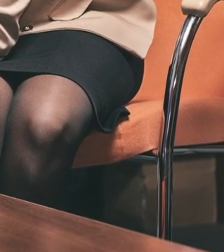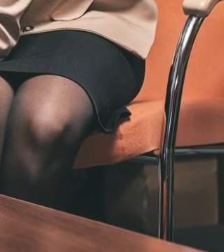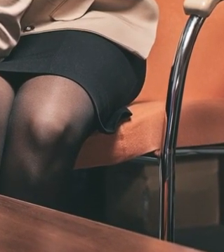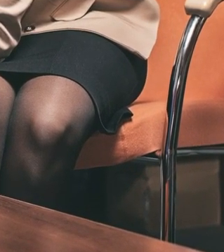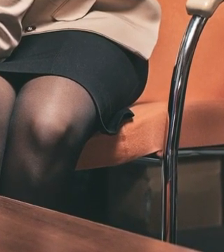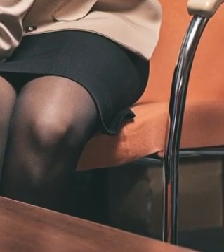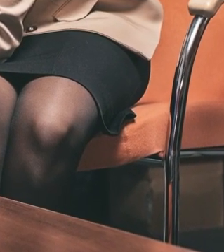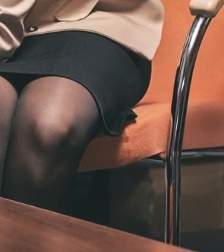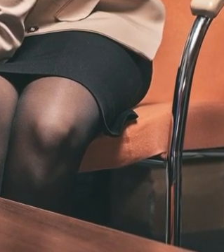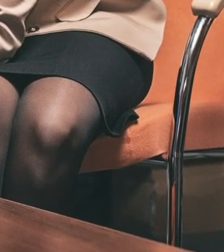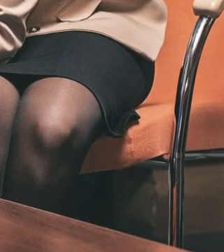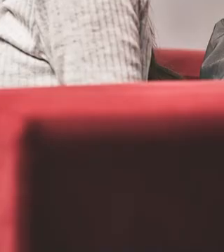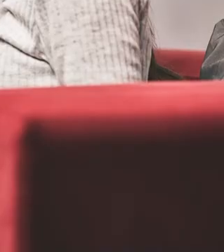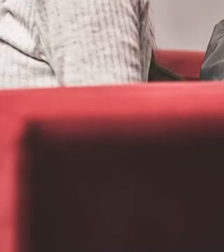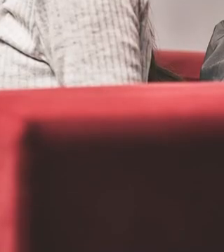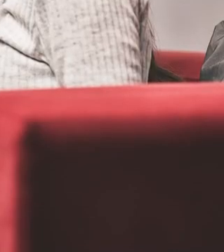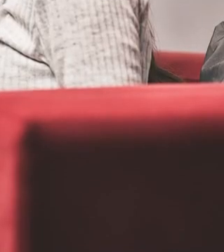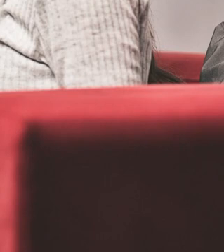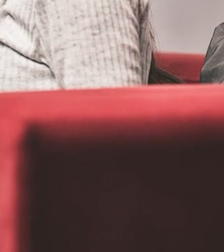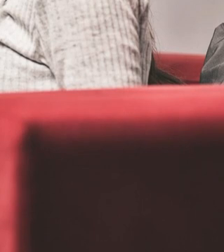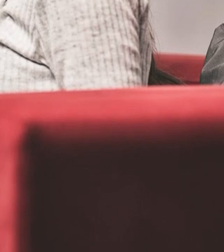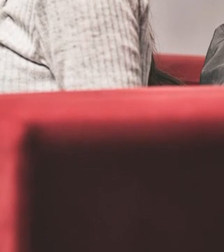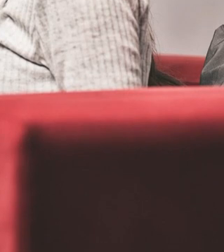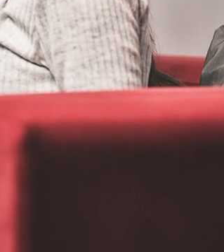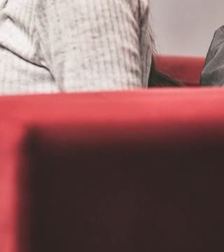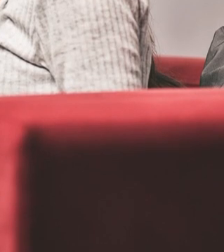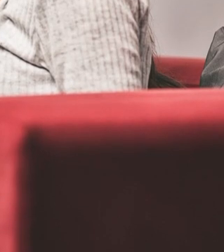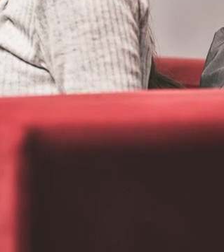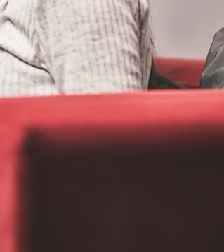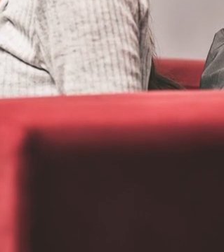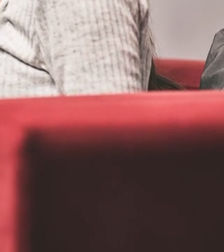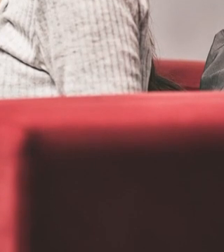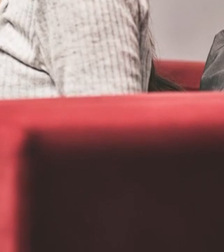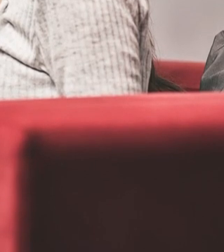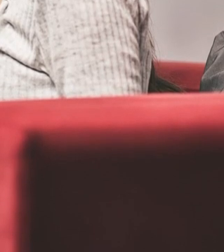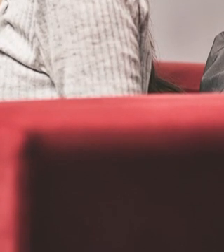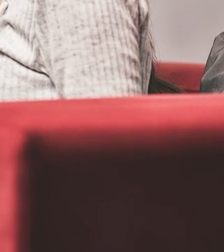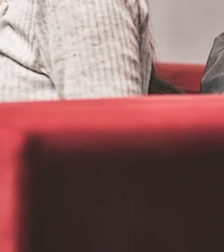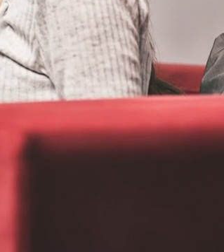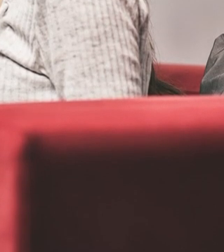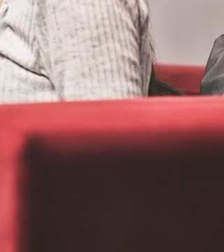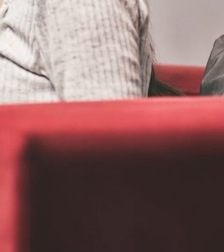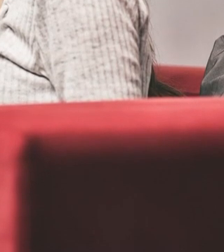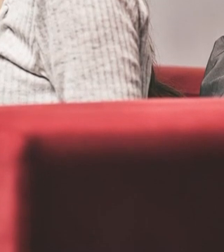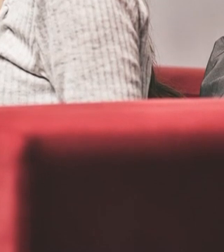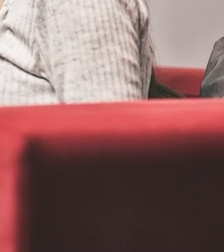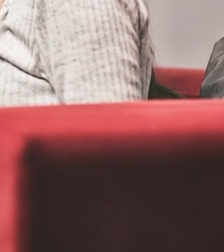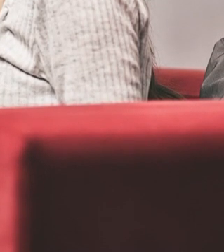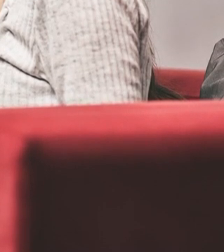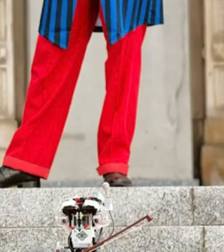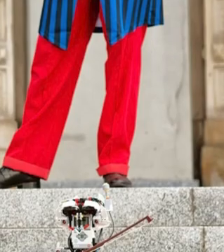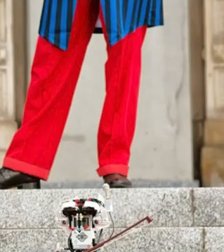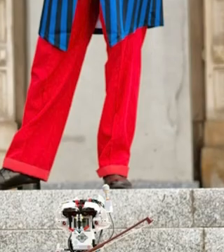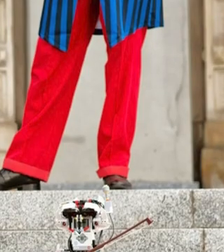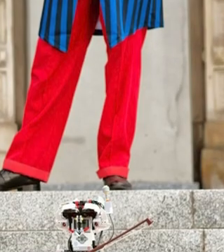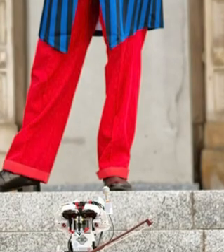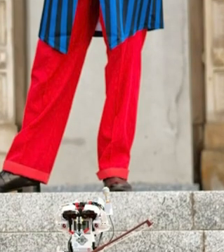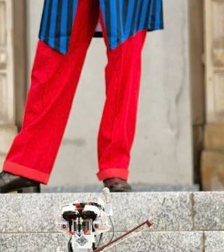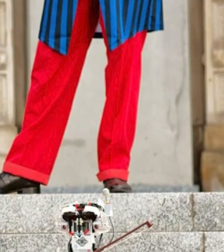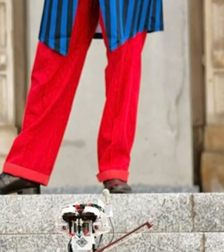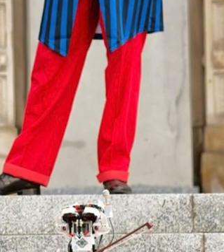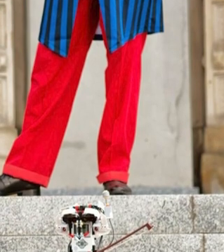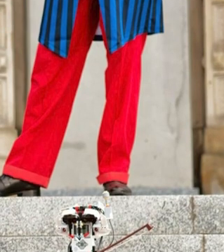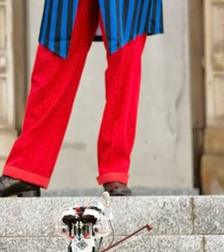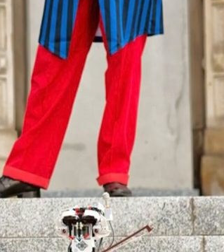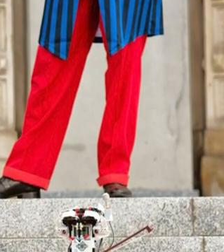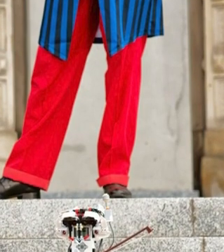kraju. Serwis stwarza możliwość poszukiwania pracy niezależnie od miejsca zamieszkania, gdyż oferty tak naprawdę pracy